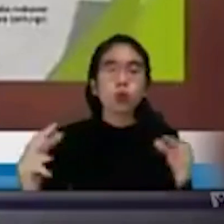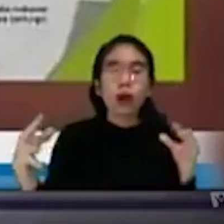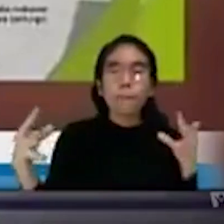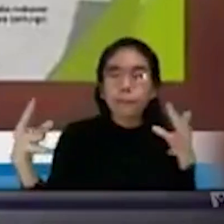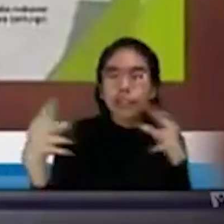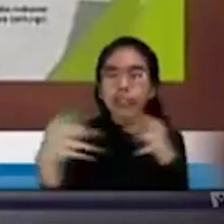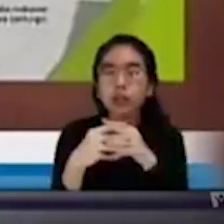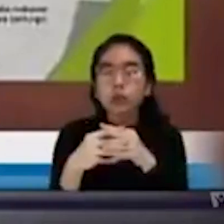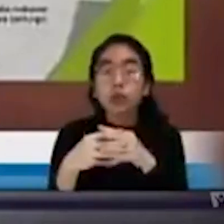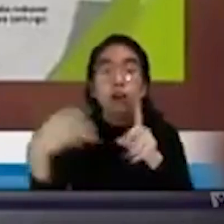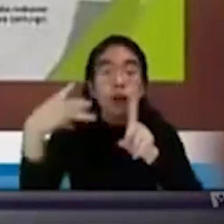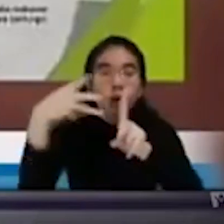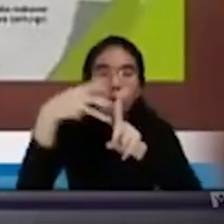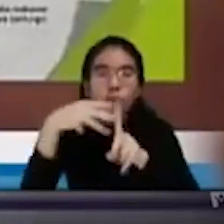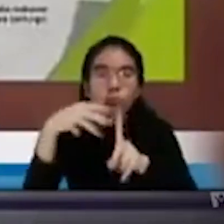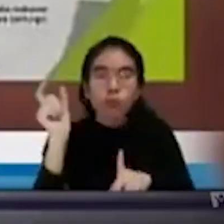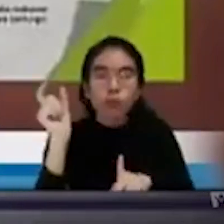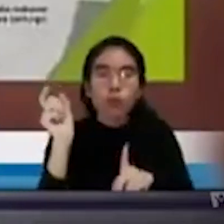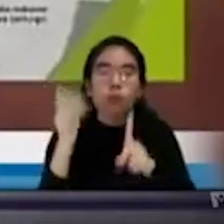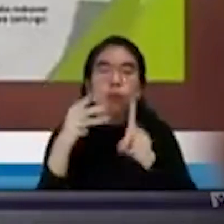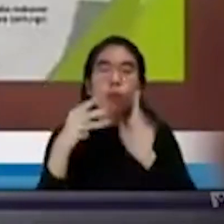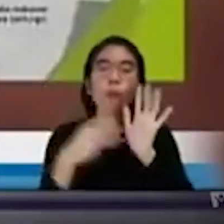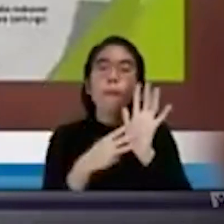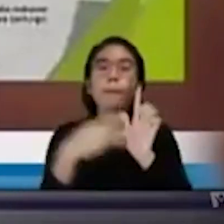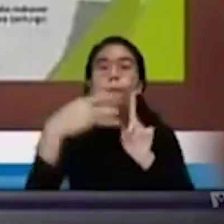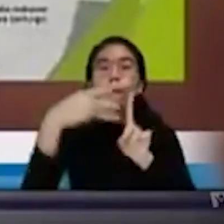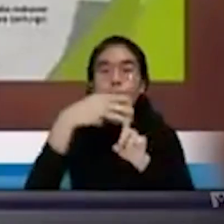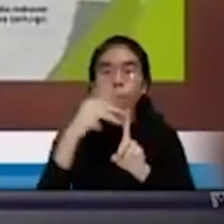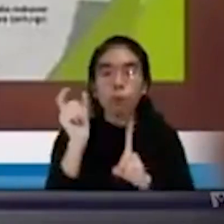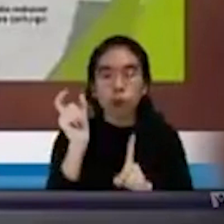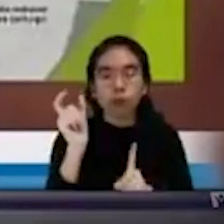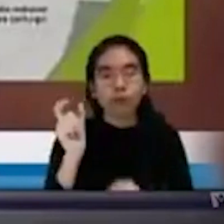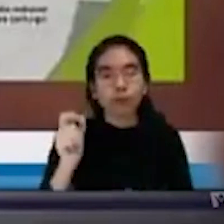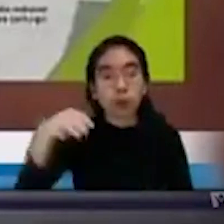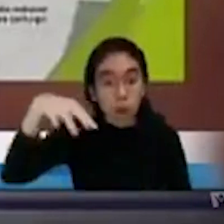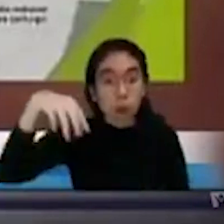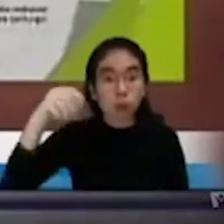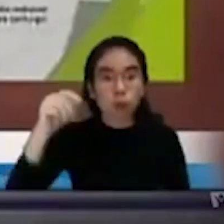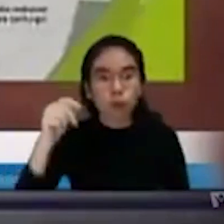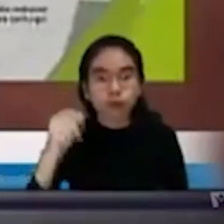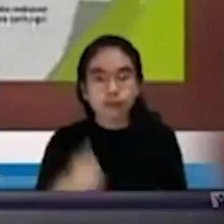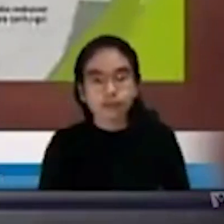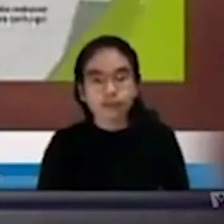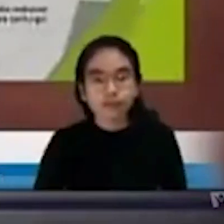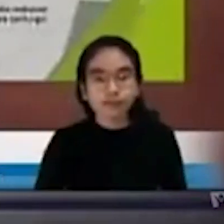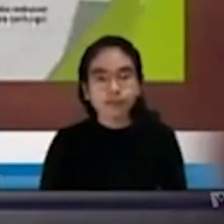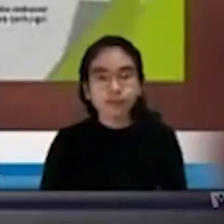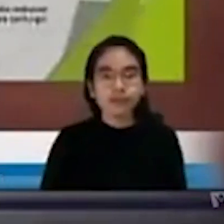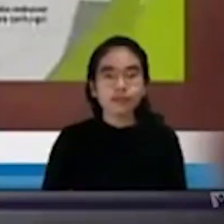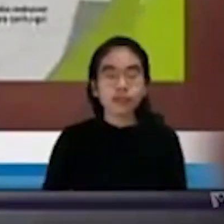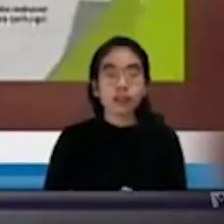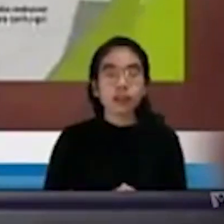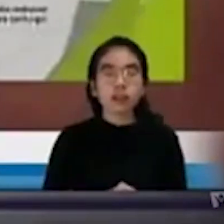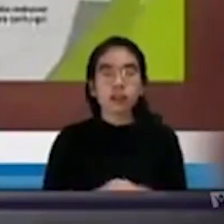juga mengatakan, ketika seorang memasak dengan menggunakan banyak bumbu, seperti rempah, maka garam